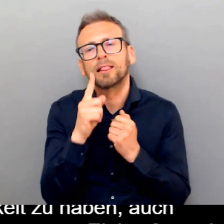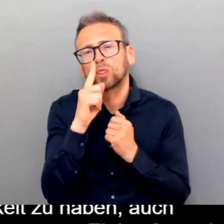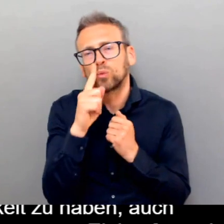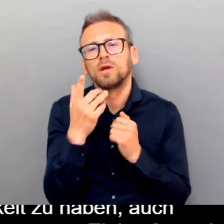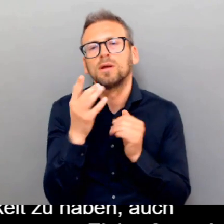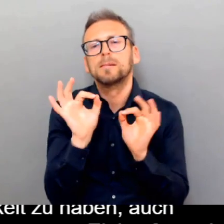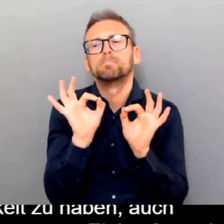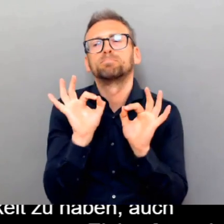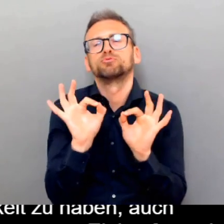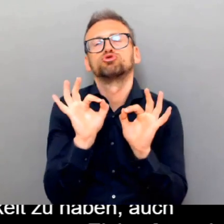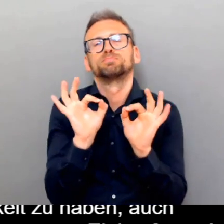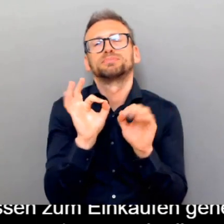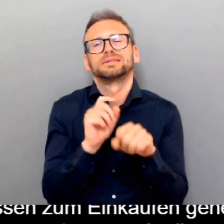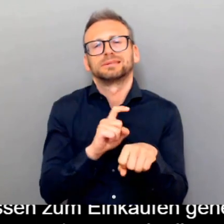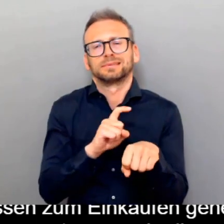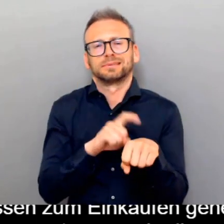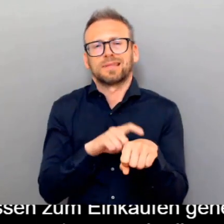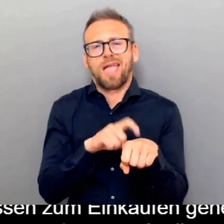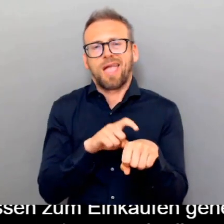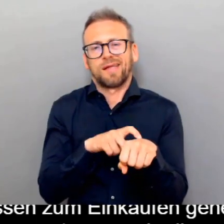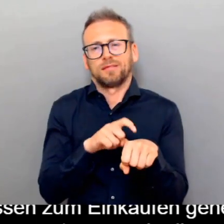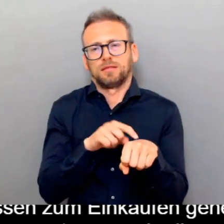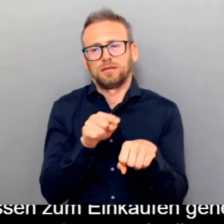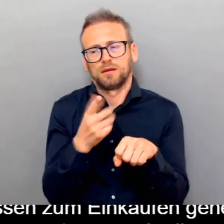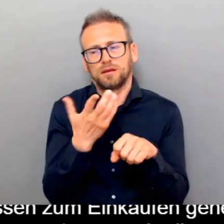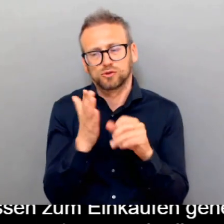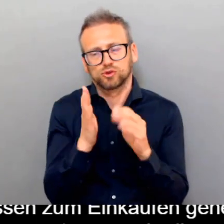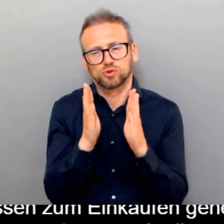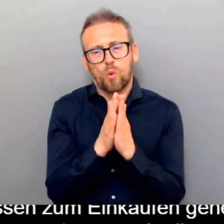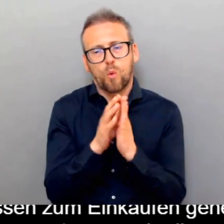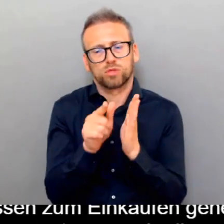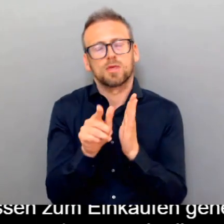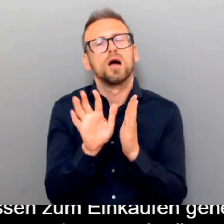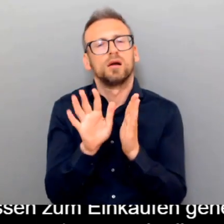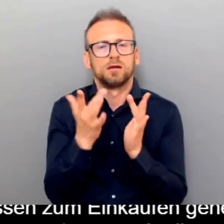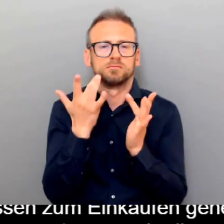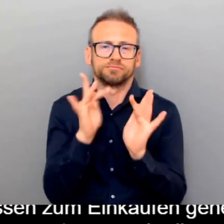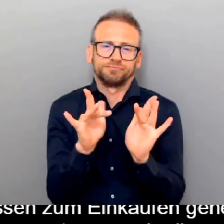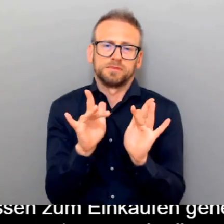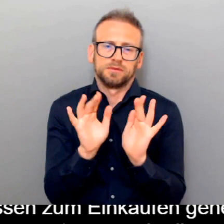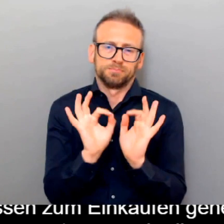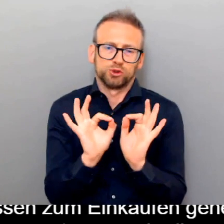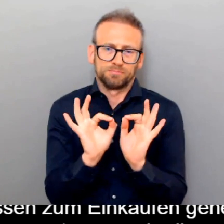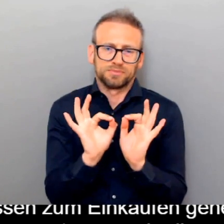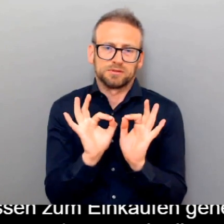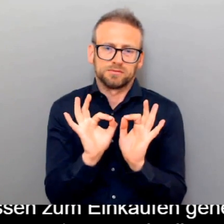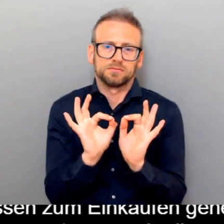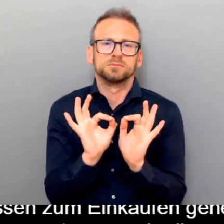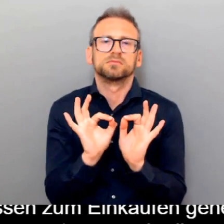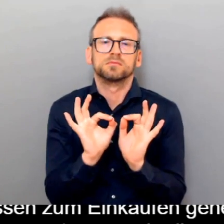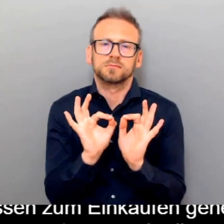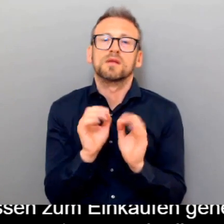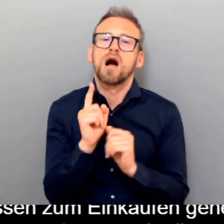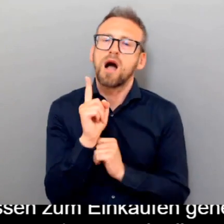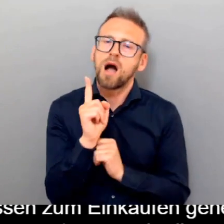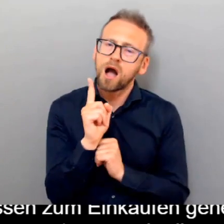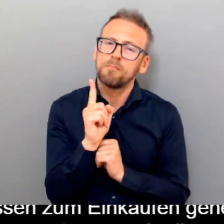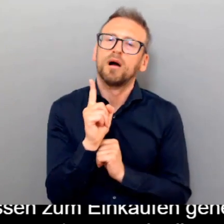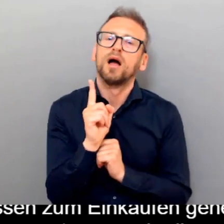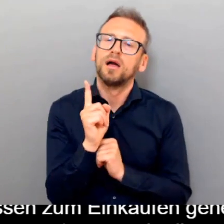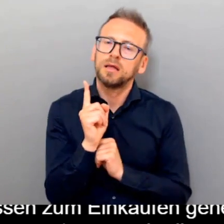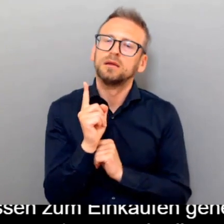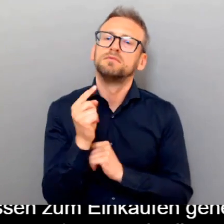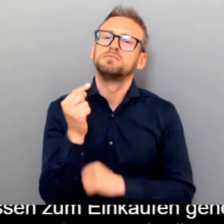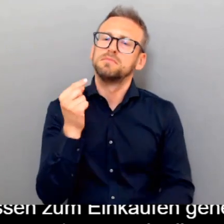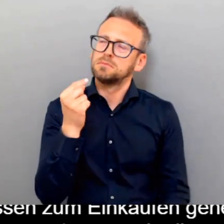wurde quasi nicht genutzt. Also ich hielte es weiterhin für sinnvoll, für die Zukunft eine Lösung gemeinsam mit dem